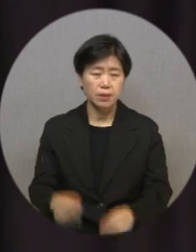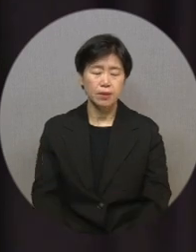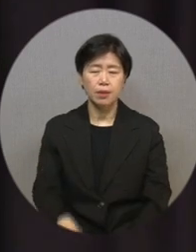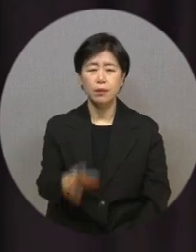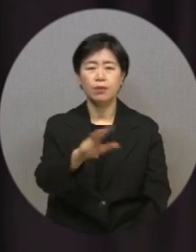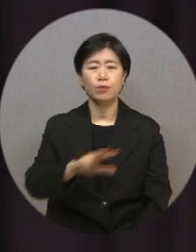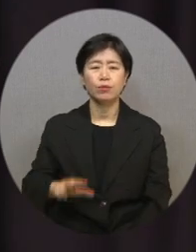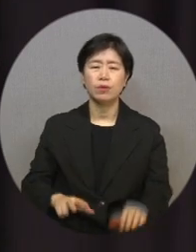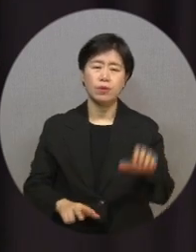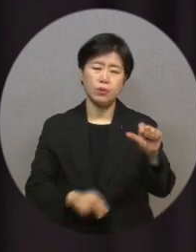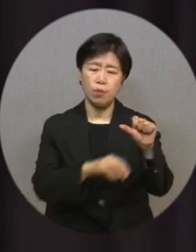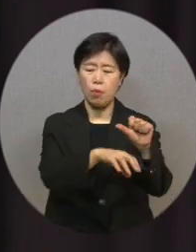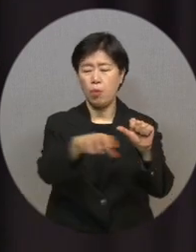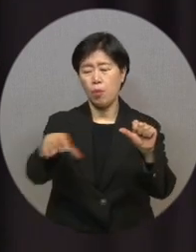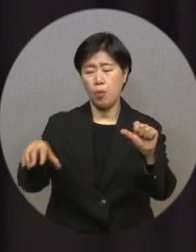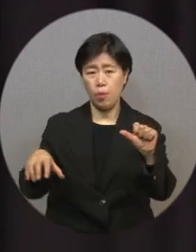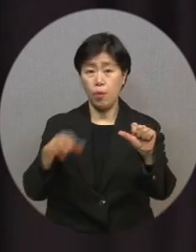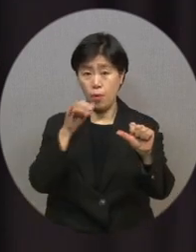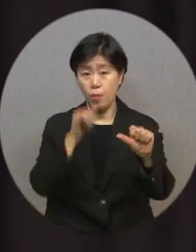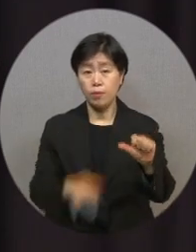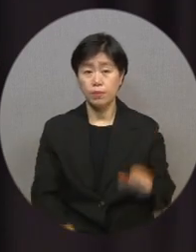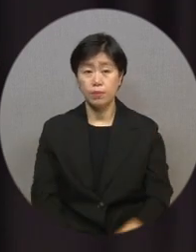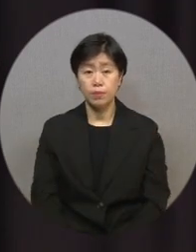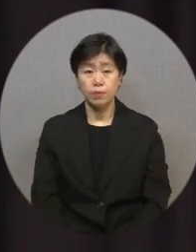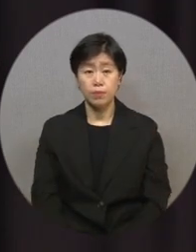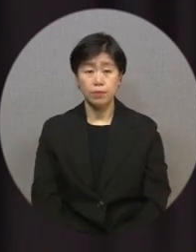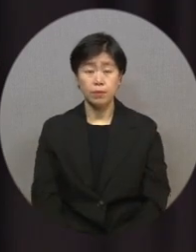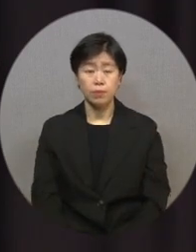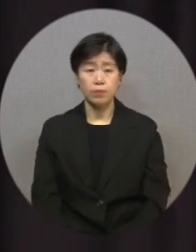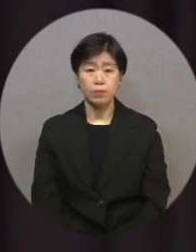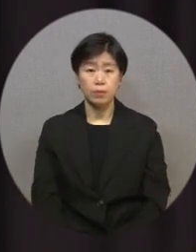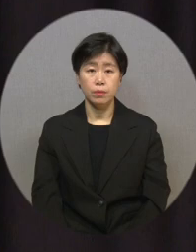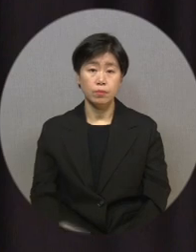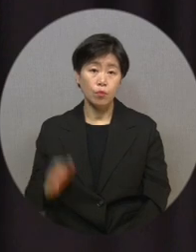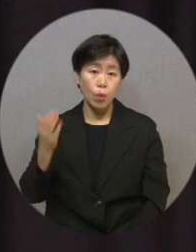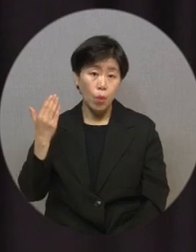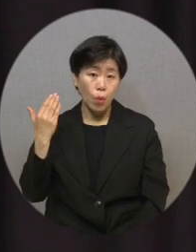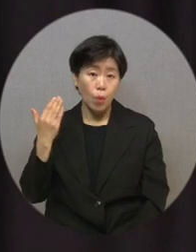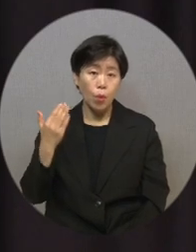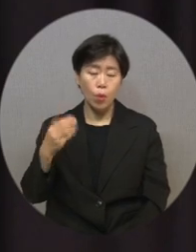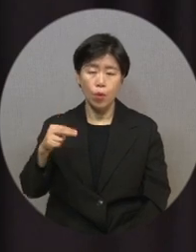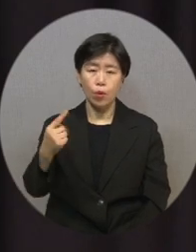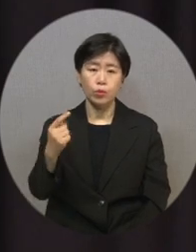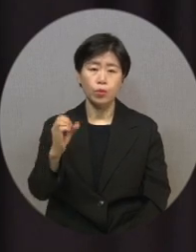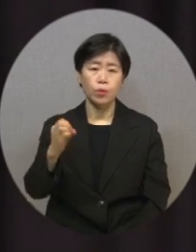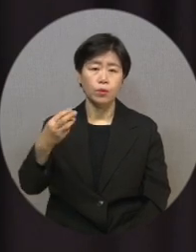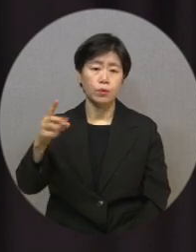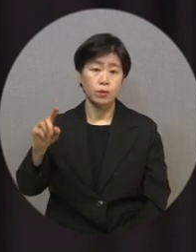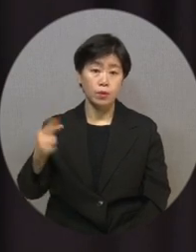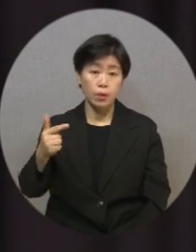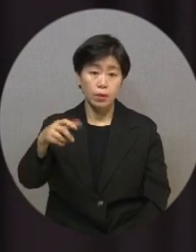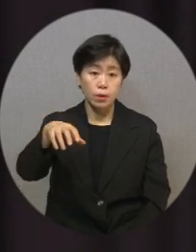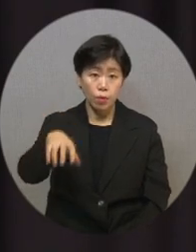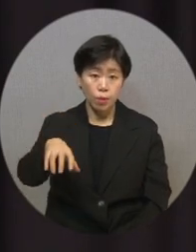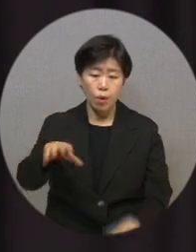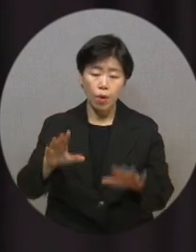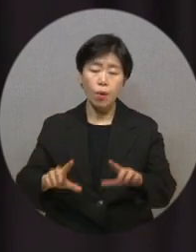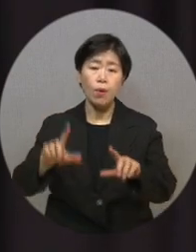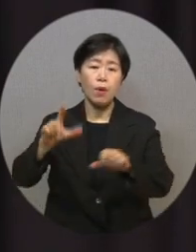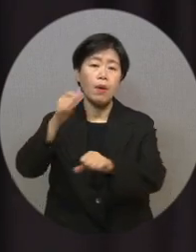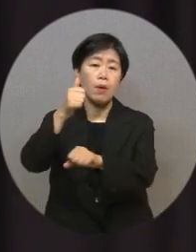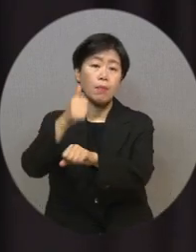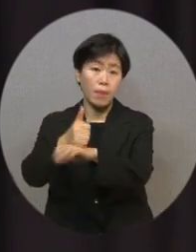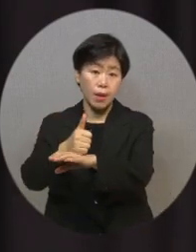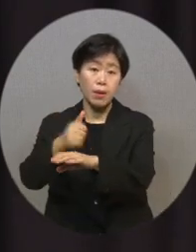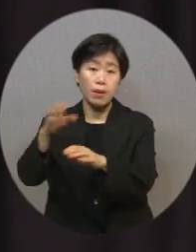있고요 최근에 한 군데를 더 어 경기도 동탄에 지금 어 올해 말에 올해 말에 이제 그 중공 예정으로 지금